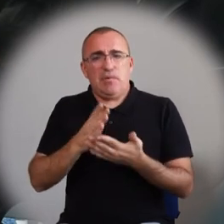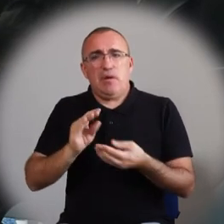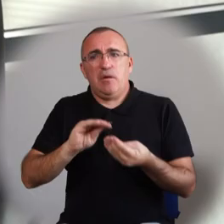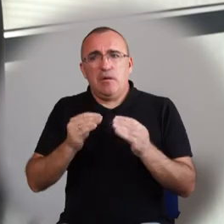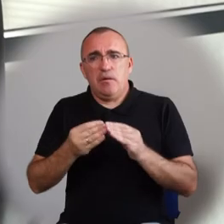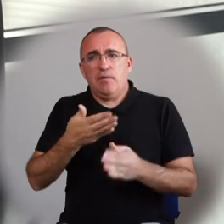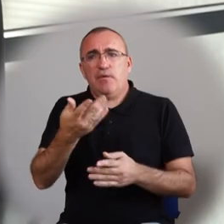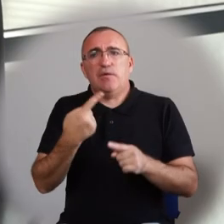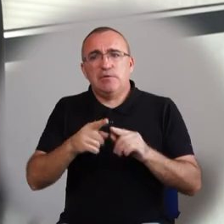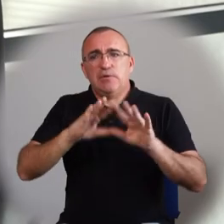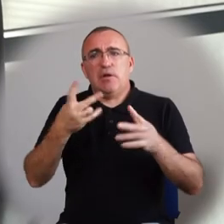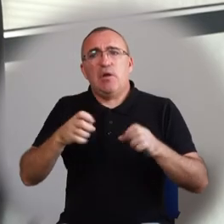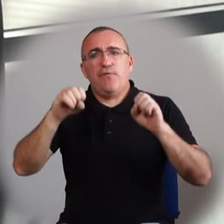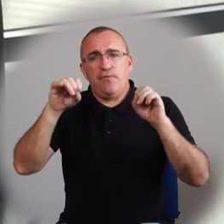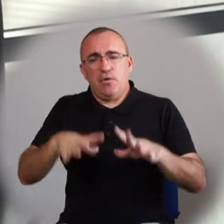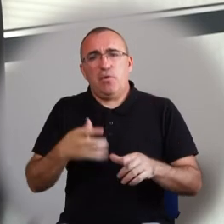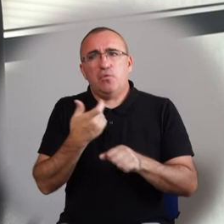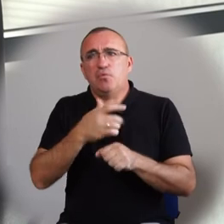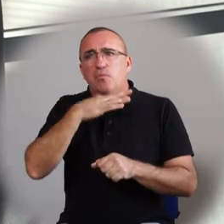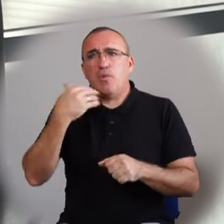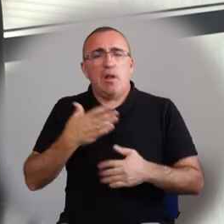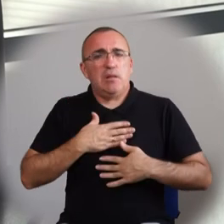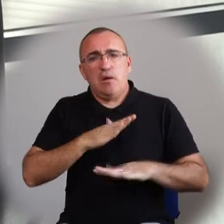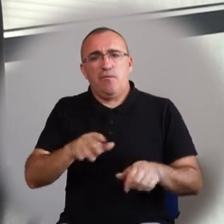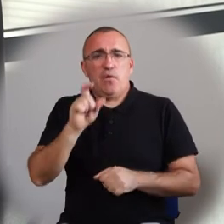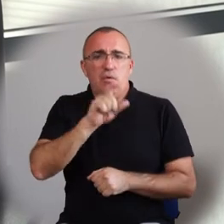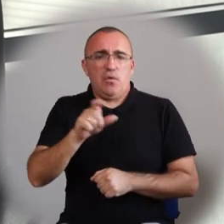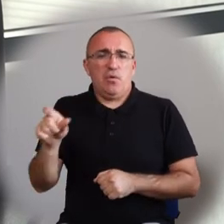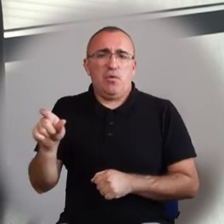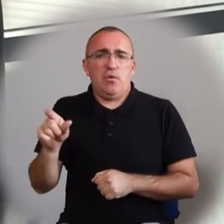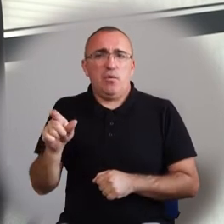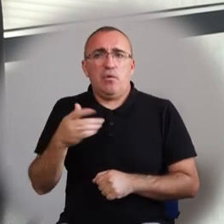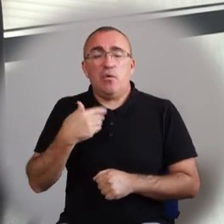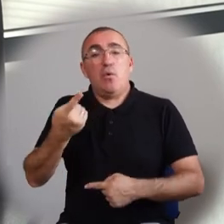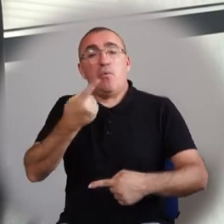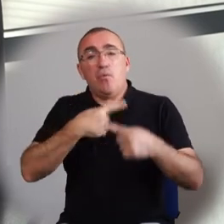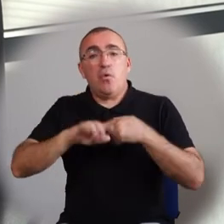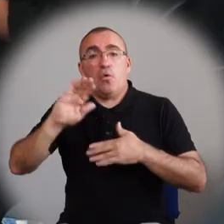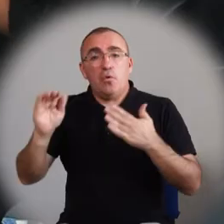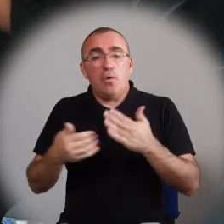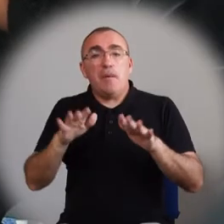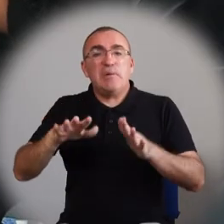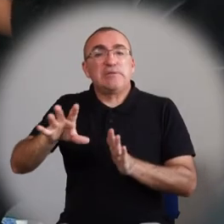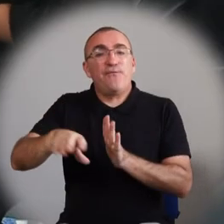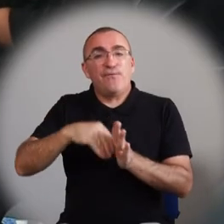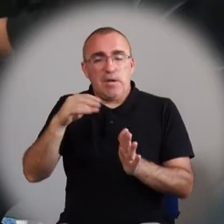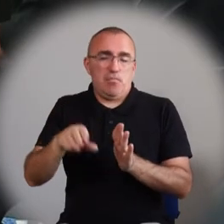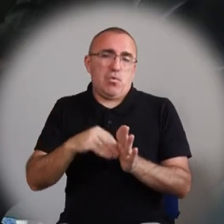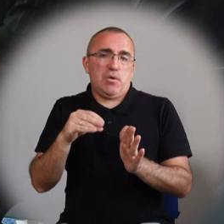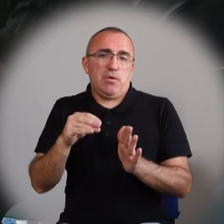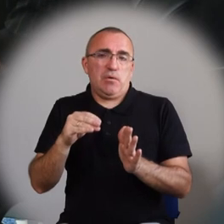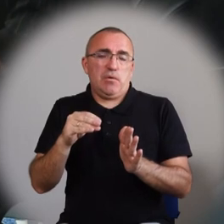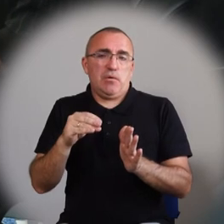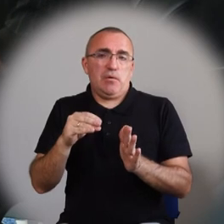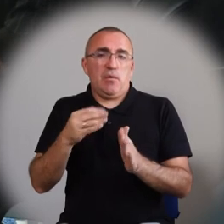цим є проблема. Да, я думаю, що її все ж таки треба вирішувати, тому що дуже багато невдоволених людей з цього приводу. Я хочу повернутися знову до